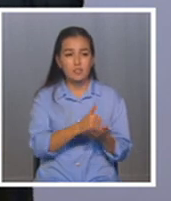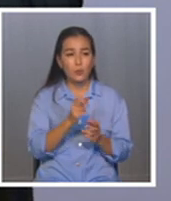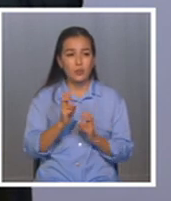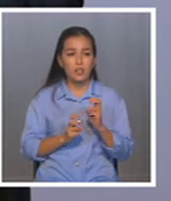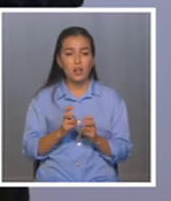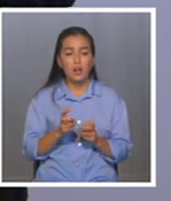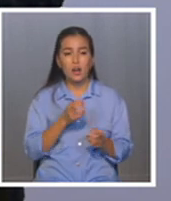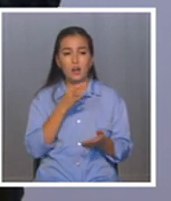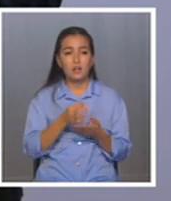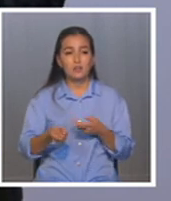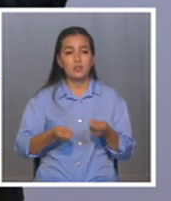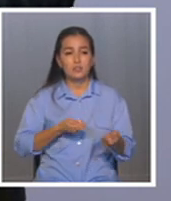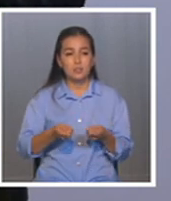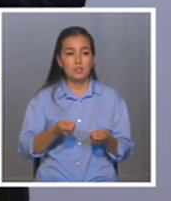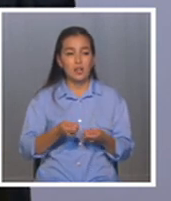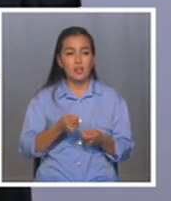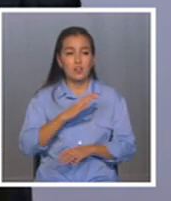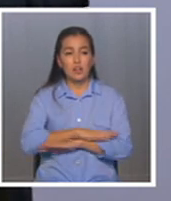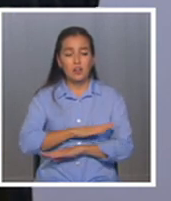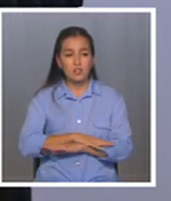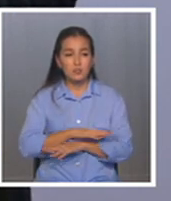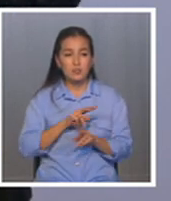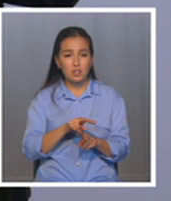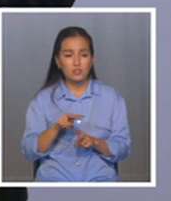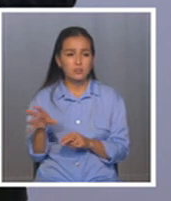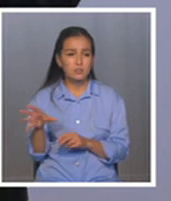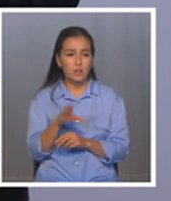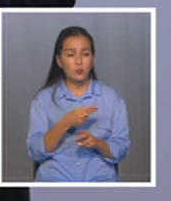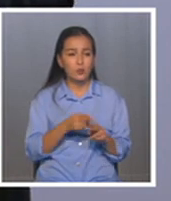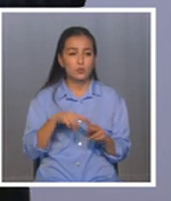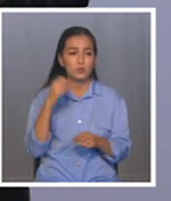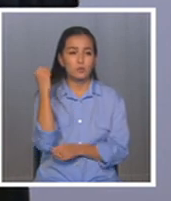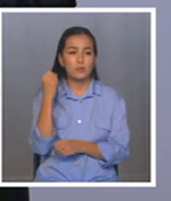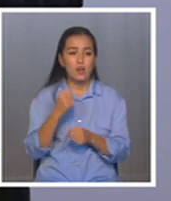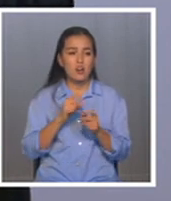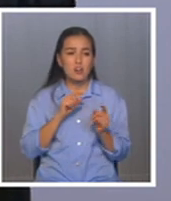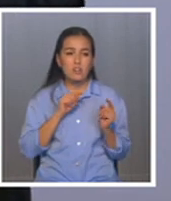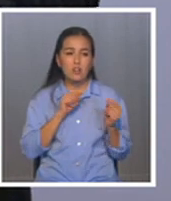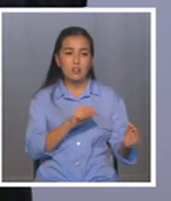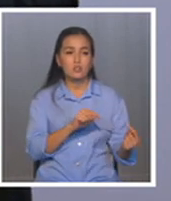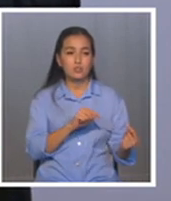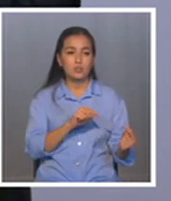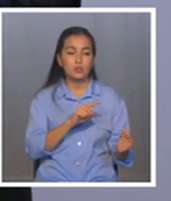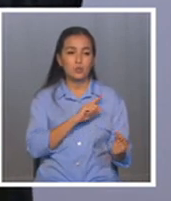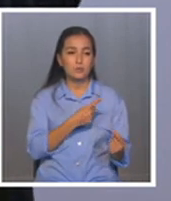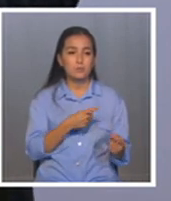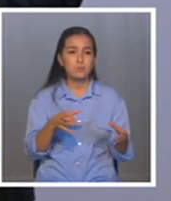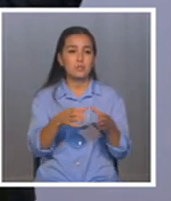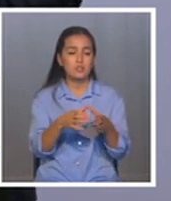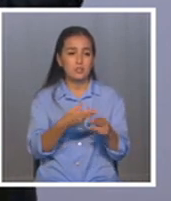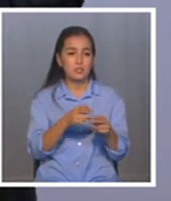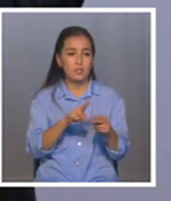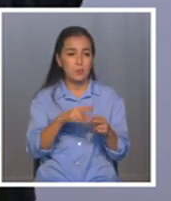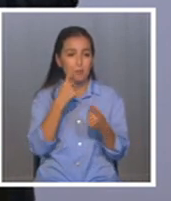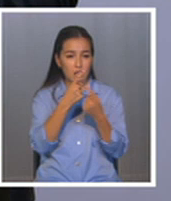иелері, тәртіп сақшылар барлығы де осы жұмысшыларға қарсы күресті бірікті деп